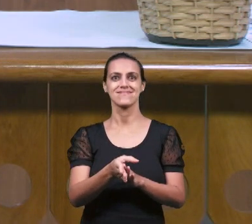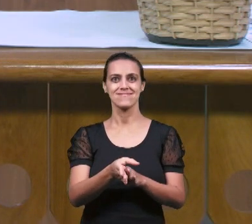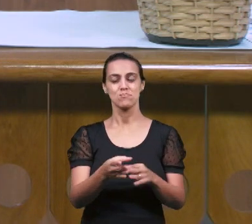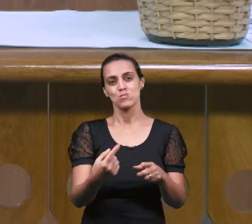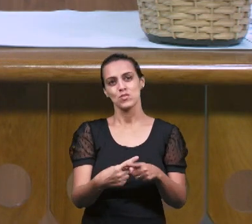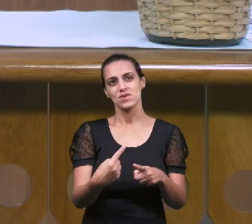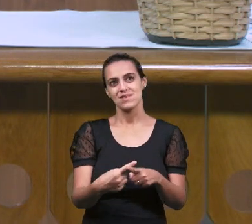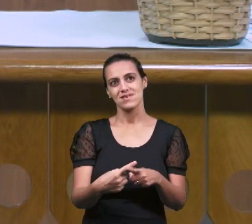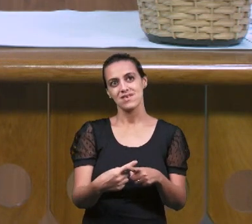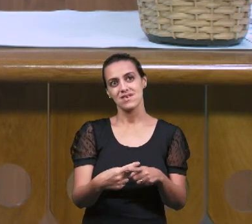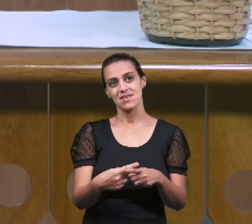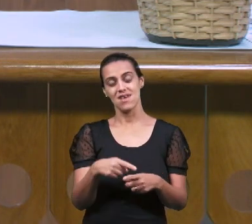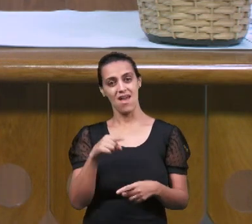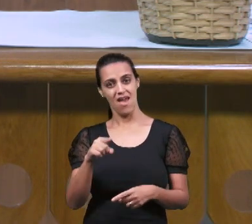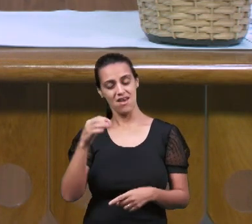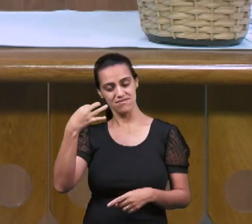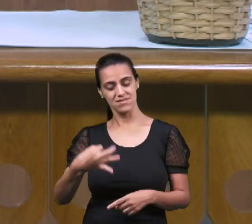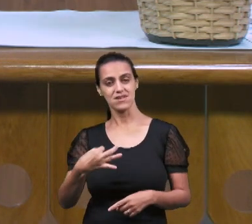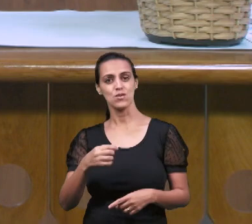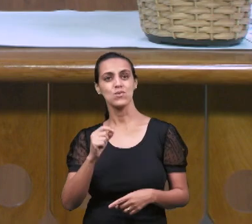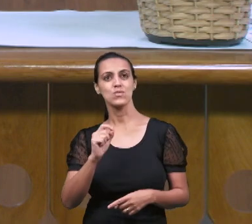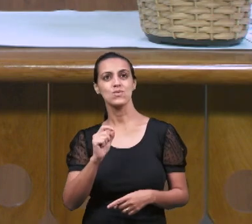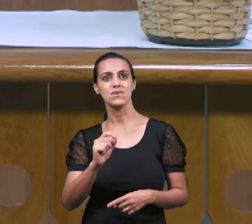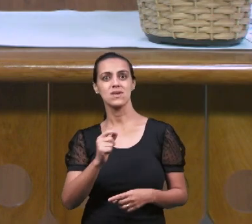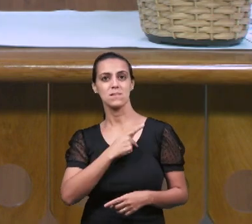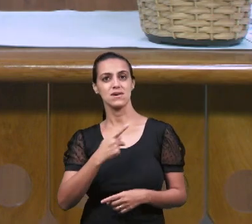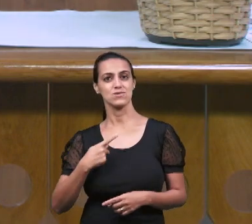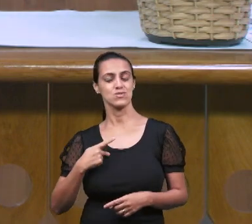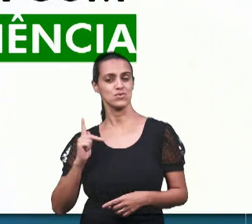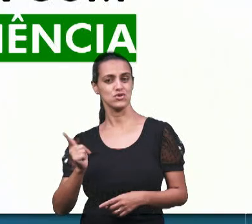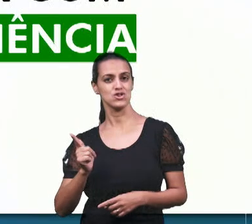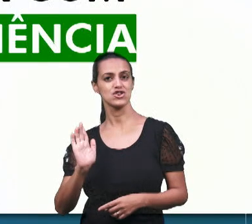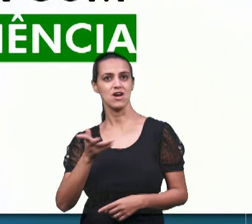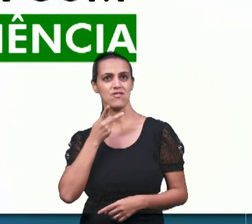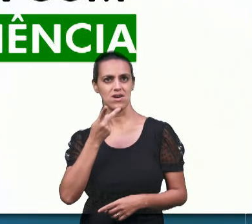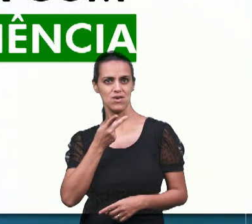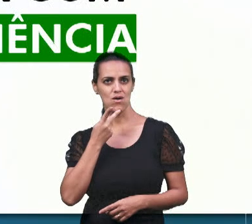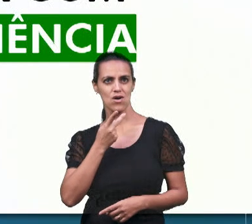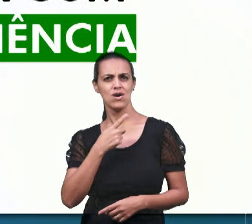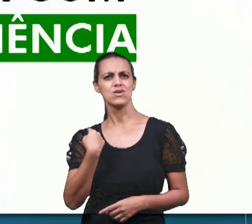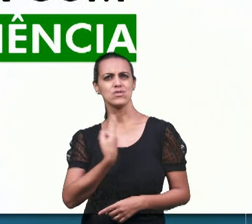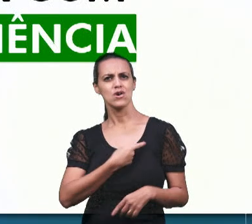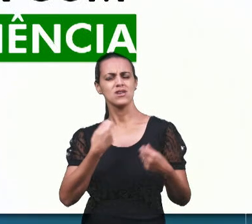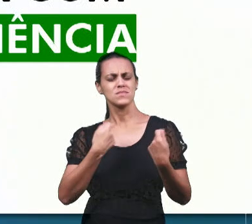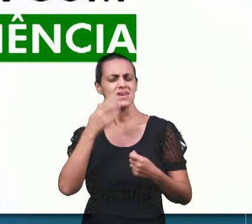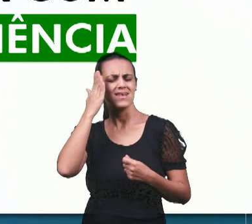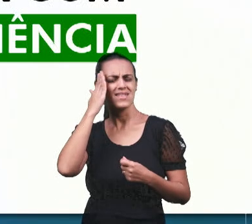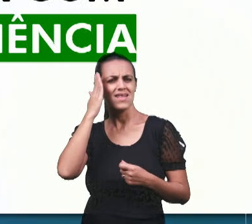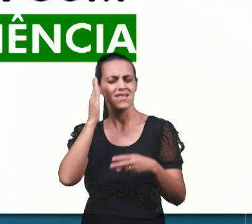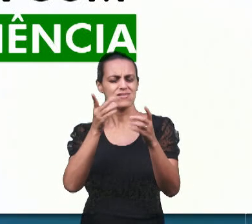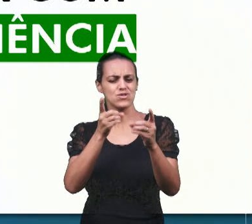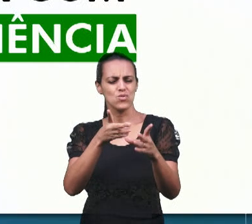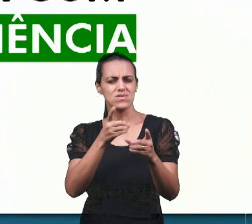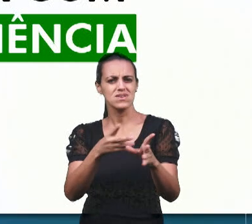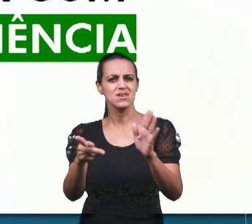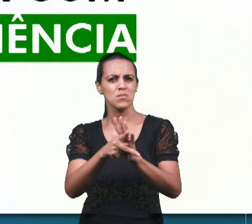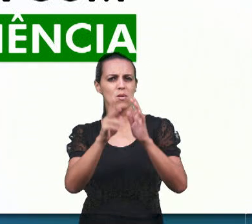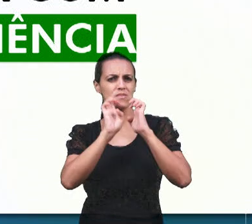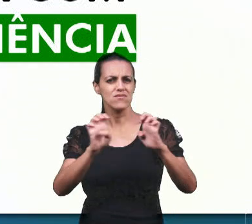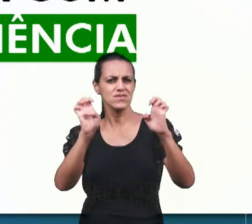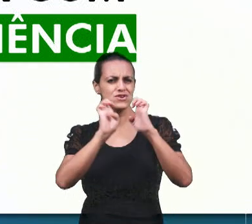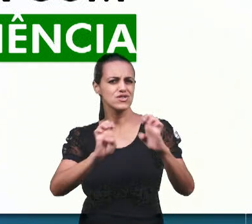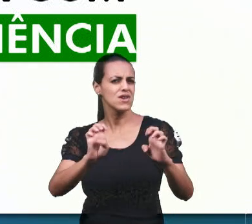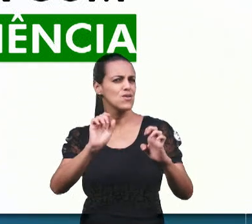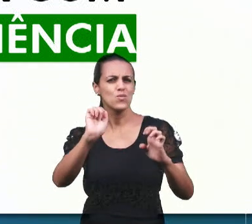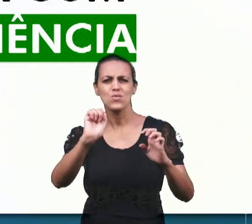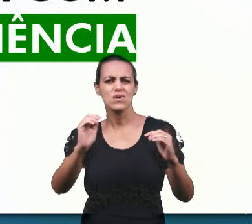juste une confirmation de ce que le pasteur Jodéthier a déjà dit. Nous allons renouveler la compréhension doctrinaire de l'Évangile dans ce que fait